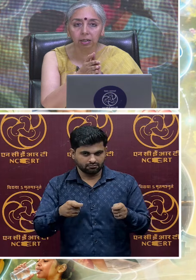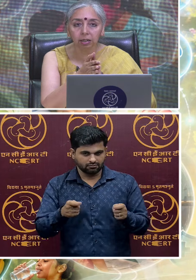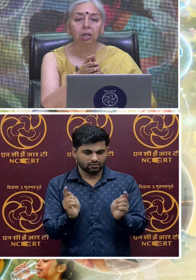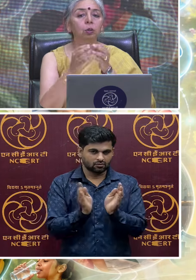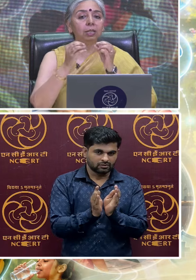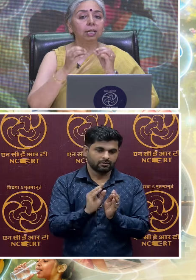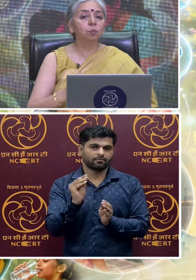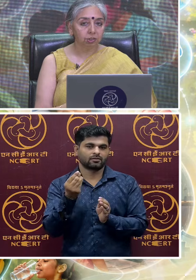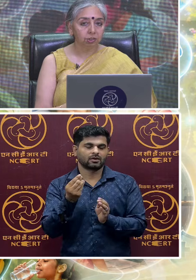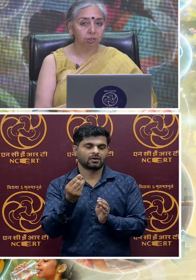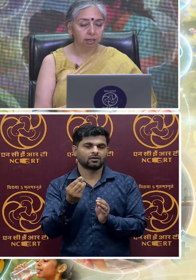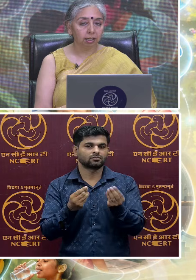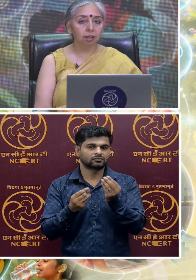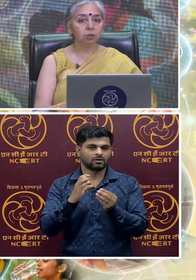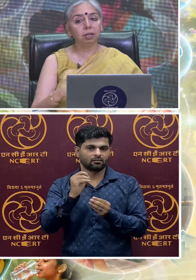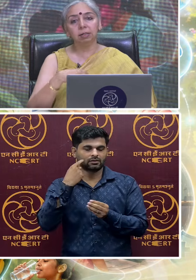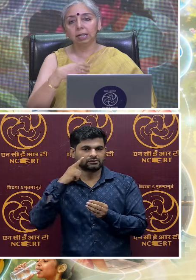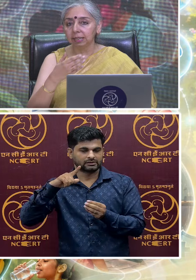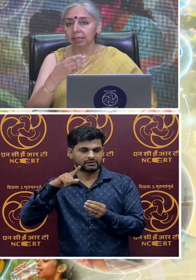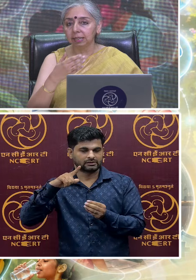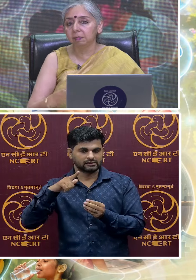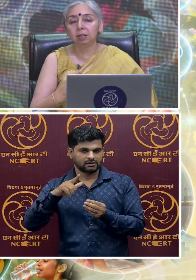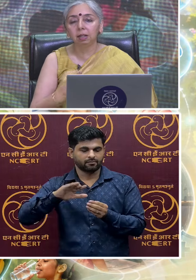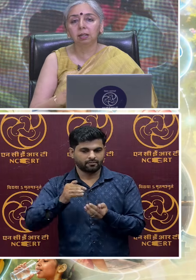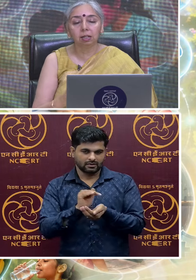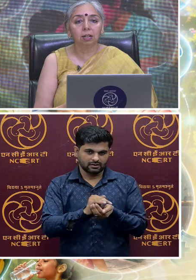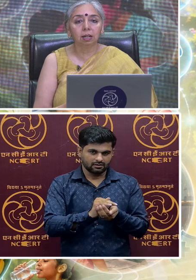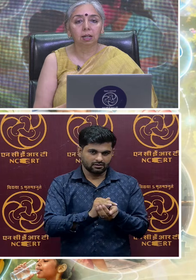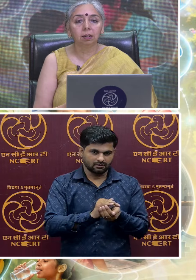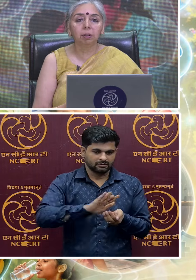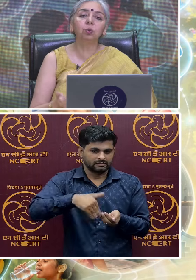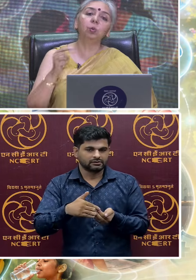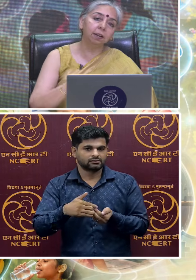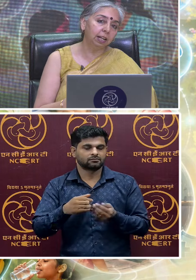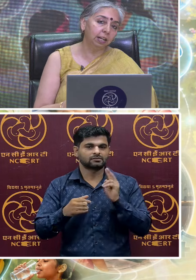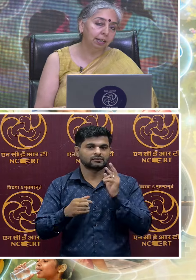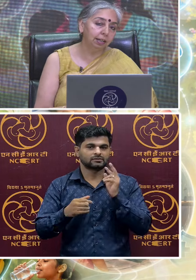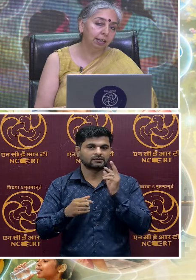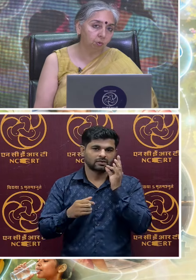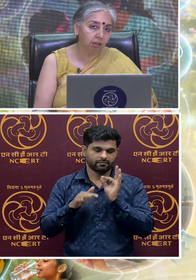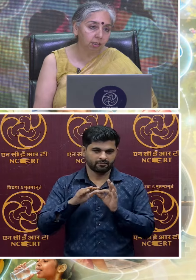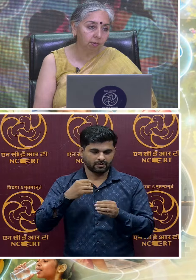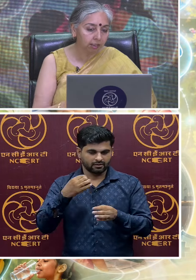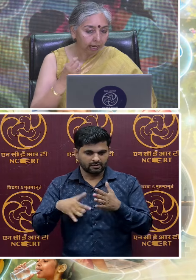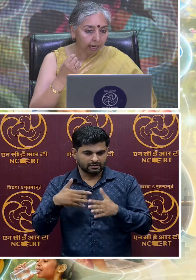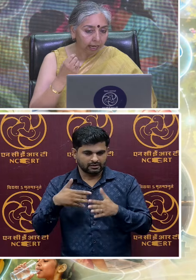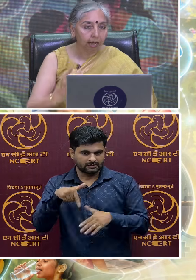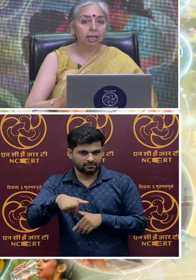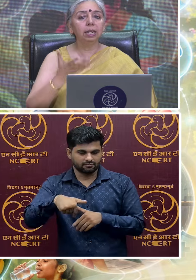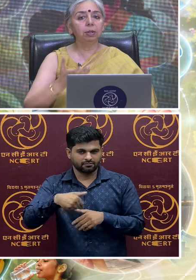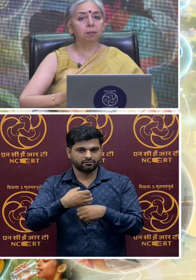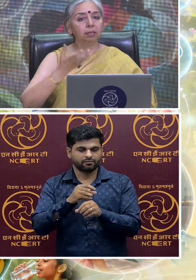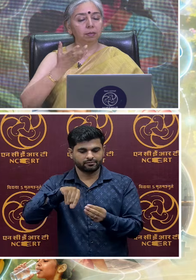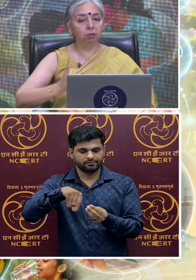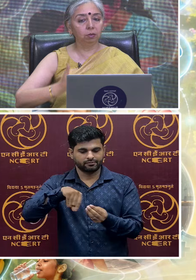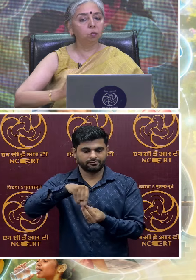फ्राइंग करें। कुछ तेल जो बच गया है उससे नेक्स्ट डे सब्ज़ी बना लें, तड़का लगा लें, बट उसको दोबारा फ्राइंग के लिए यूज़ नहीं करें, बिकॉज़ हाई